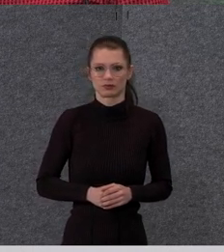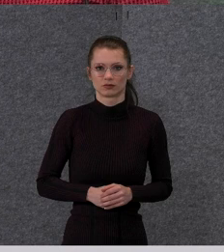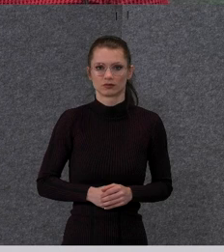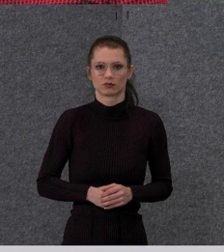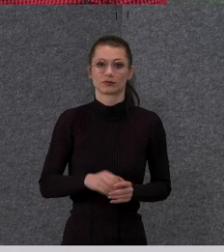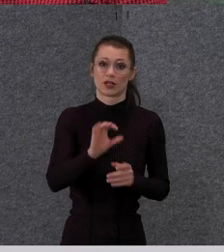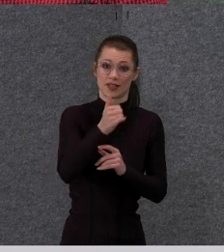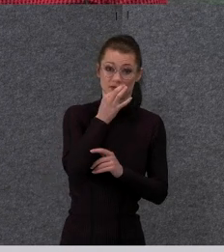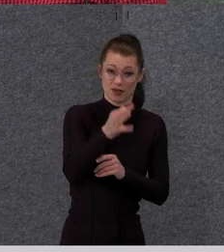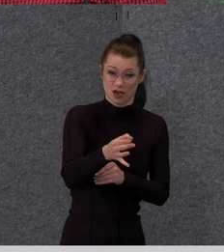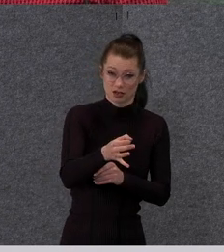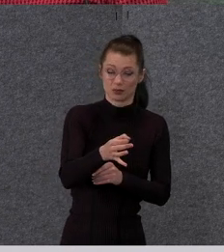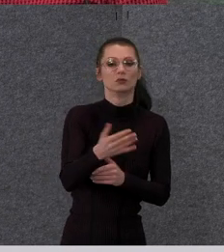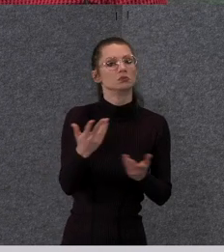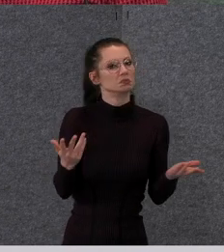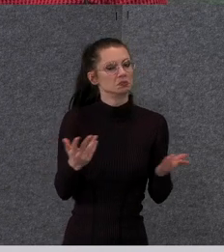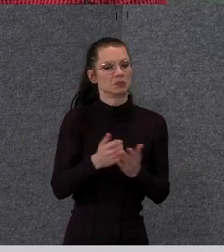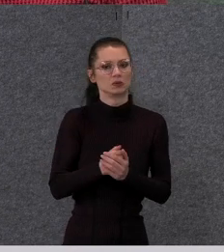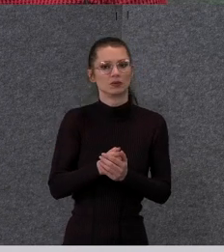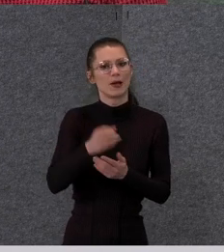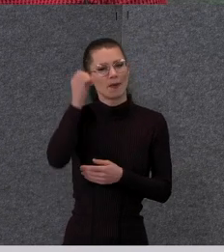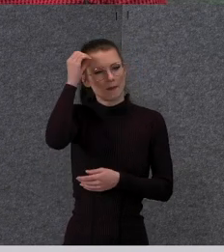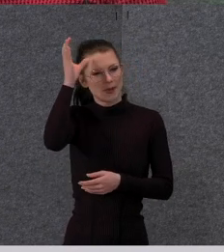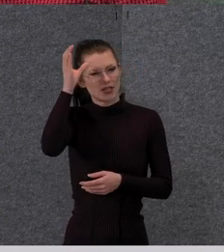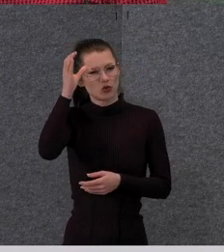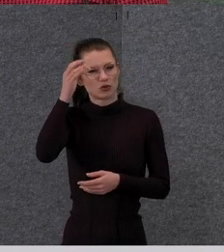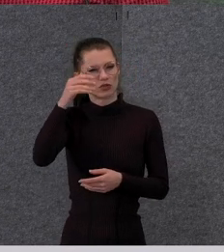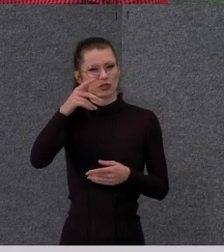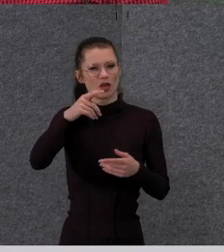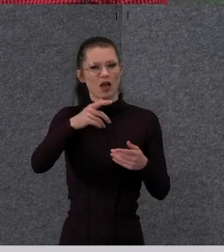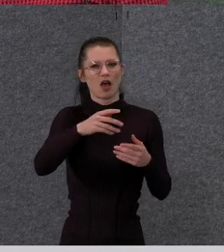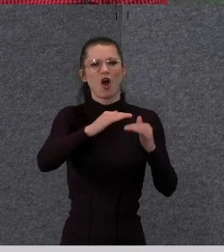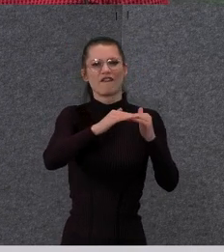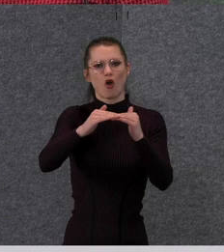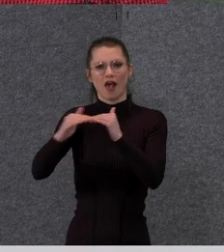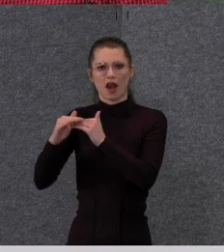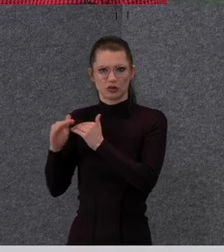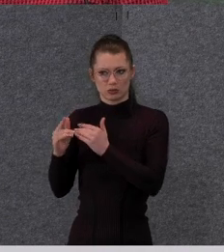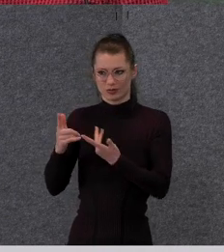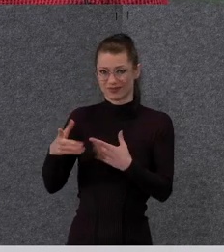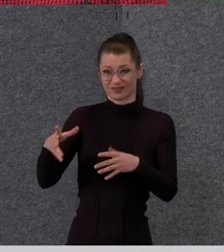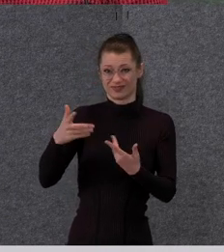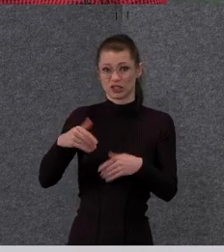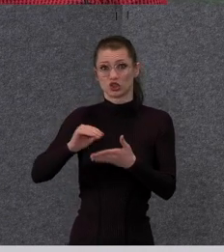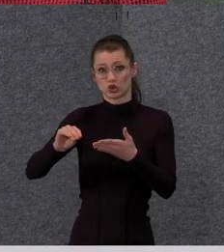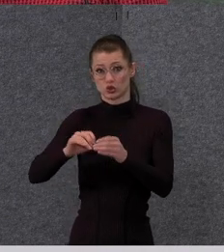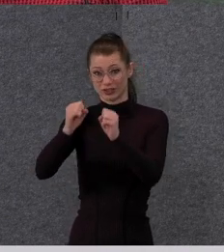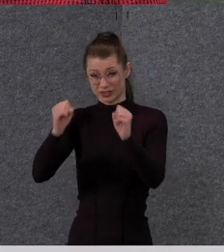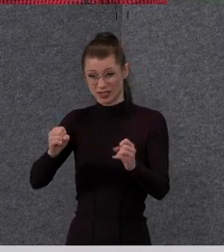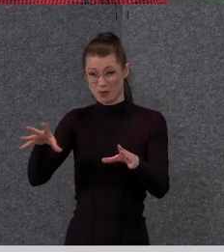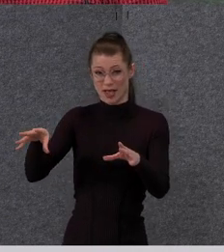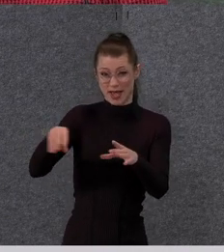Genau, die erste Frage: Inwiefern steht der Bildungsföderalismus in einem inklusiven Schulsystem und damit der